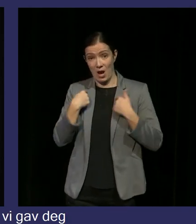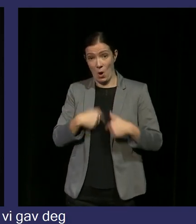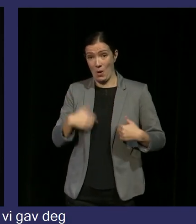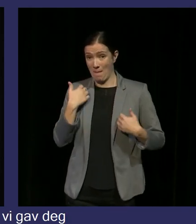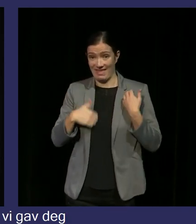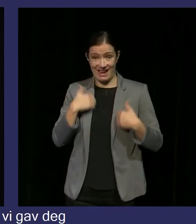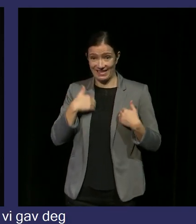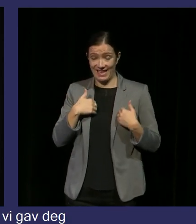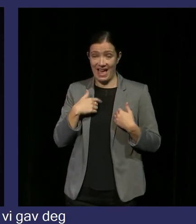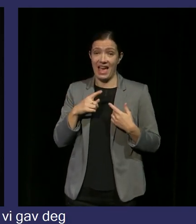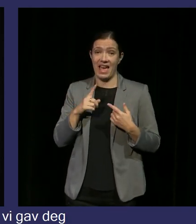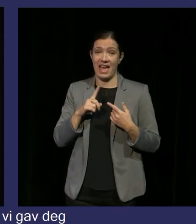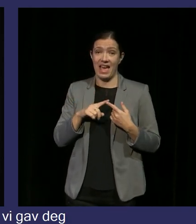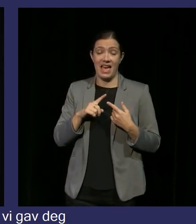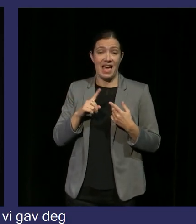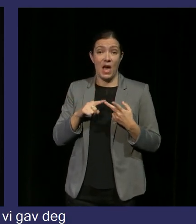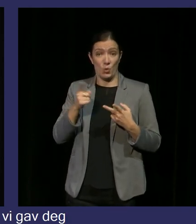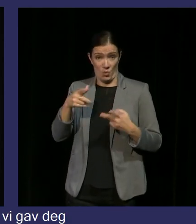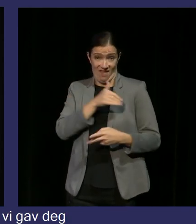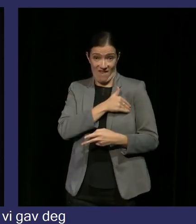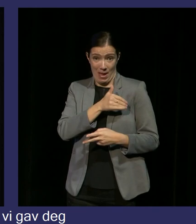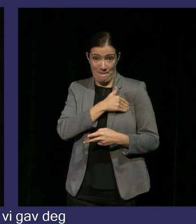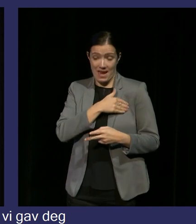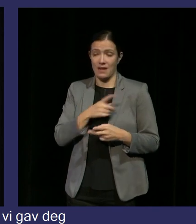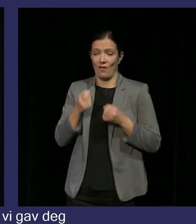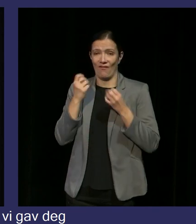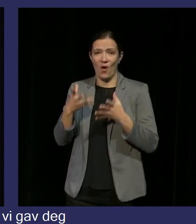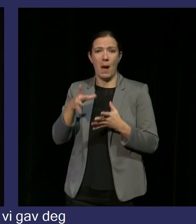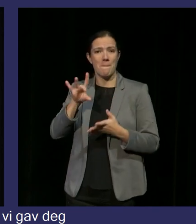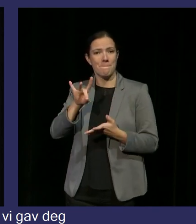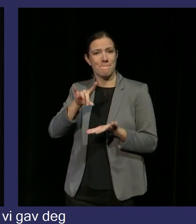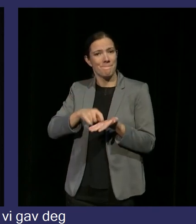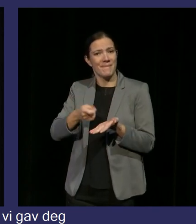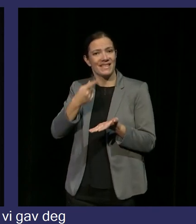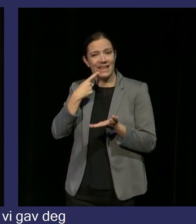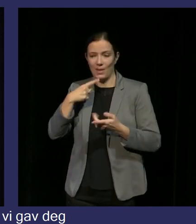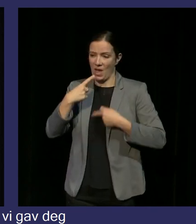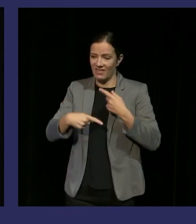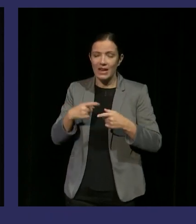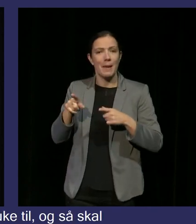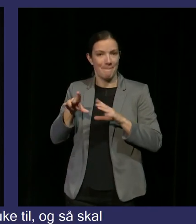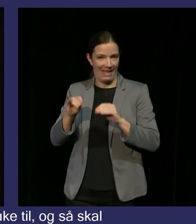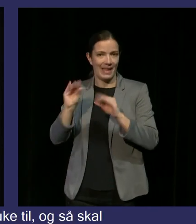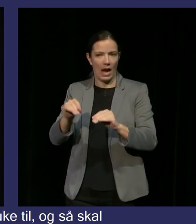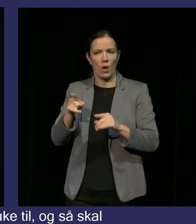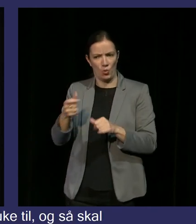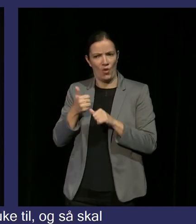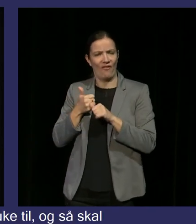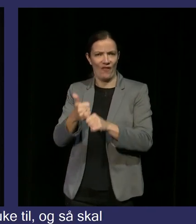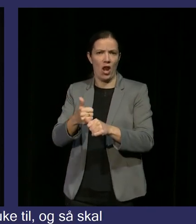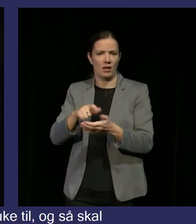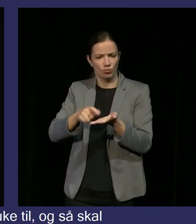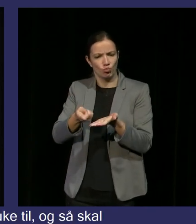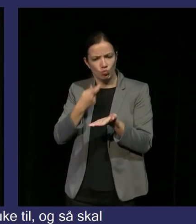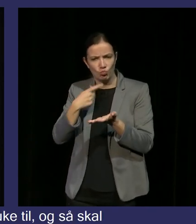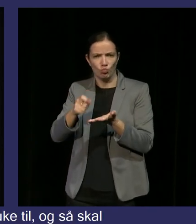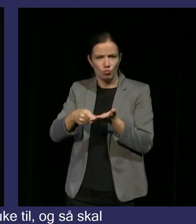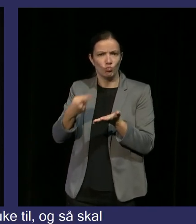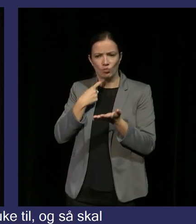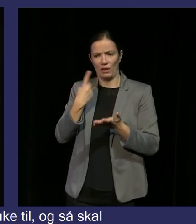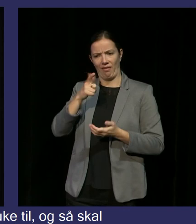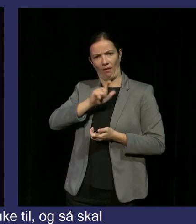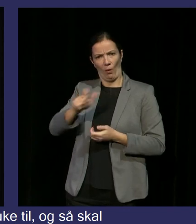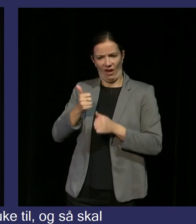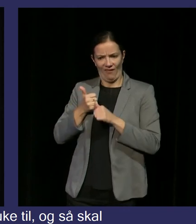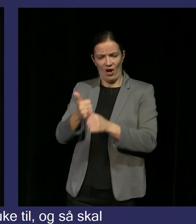lungebetennelse, du hadde feber, vi ga deg penicillin og etter hvert så ble du bedre. Du skal fullføre denne tablettkuren I en uke til,